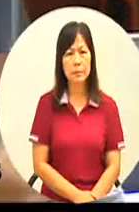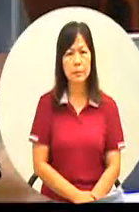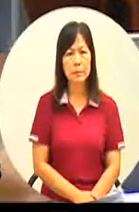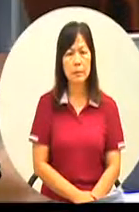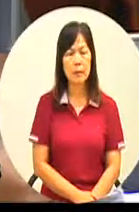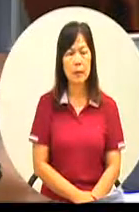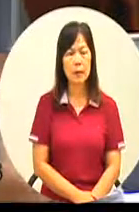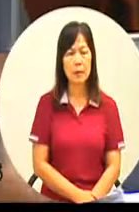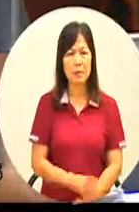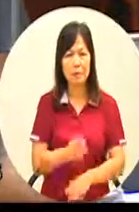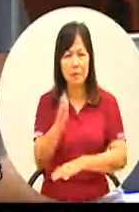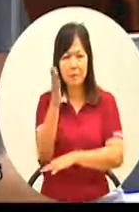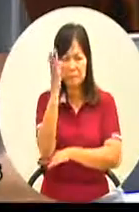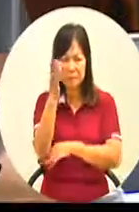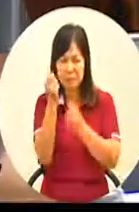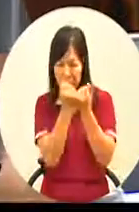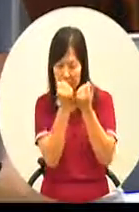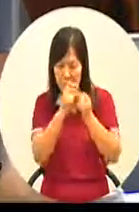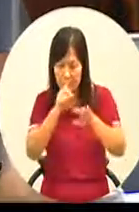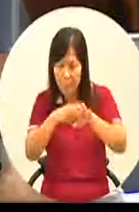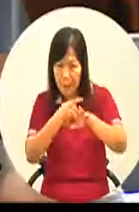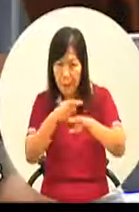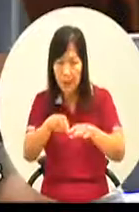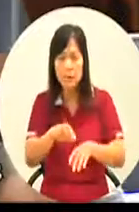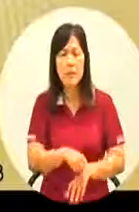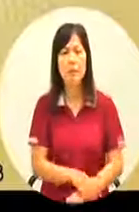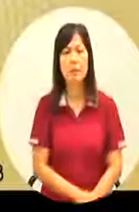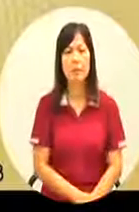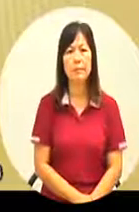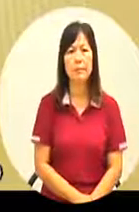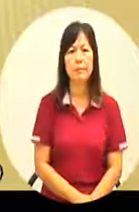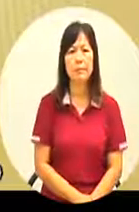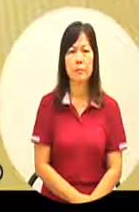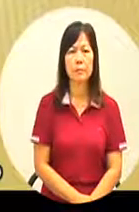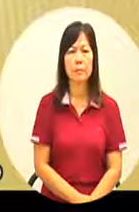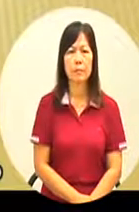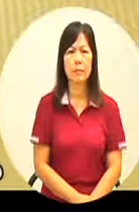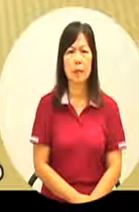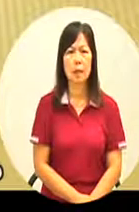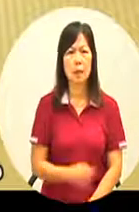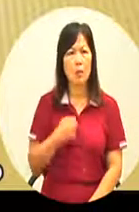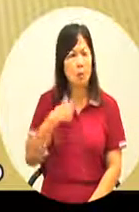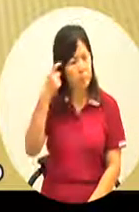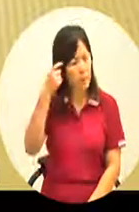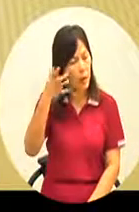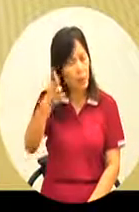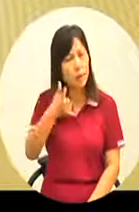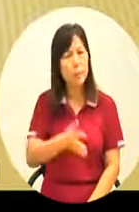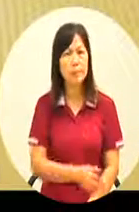哈、哦，在政风方面，那首先本席要请教哈、哦，